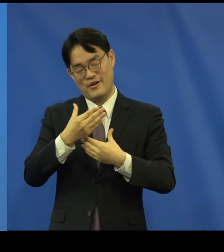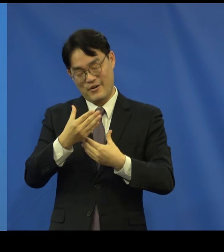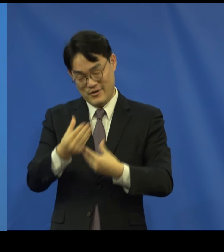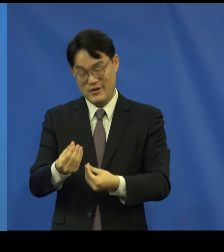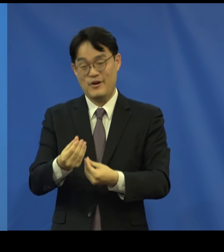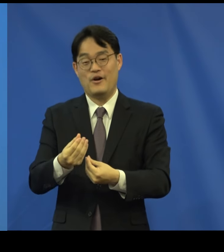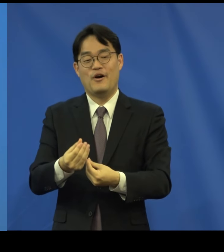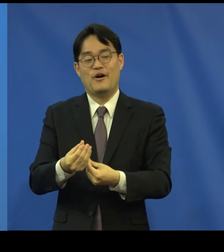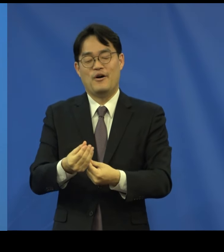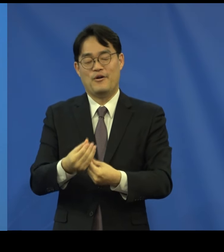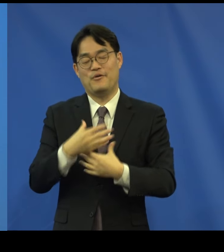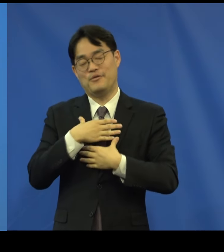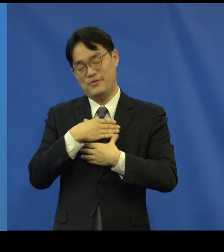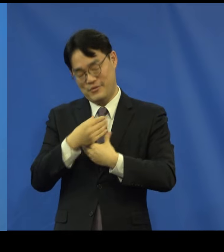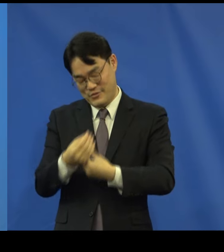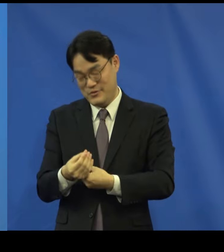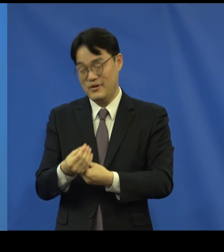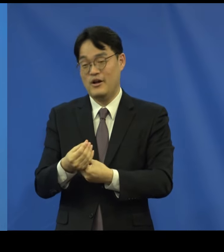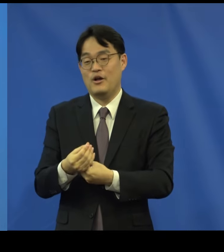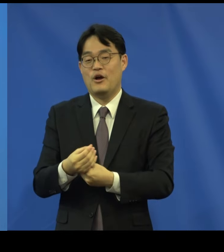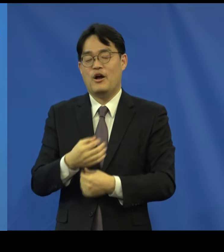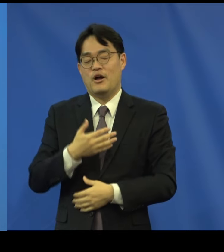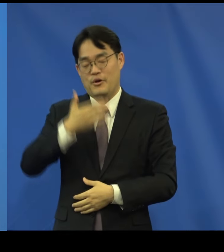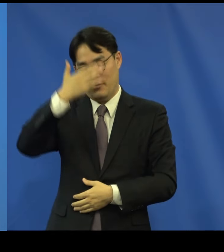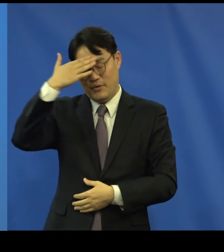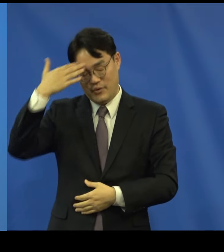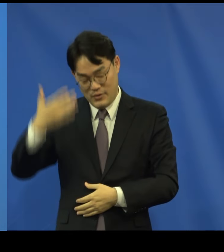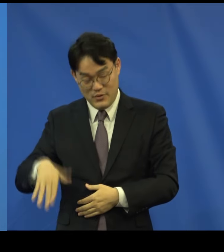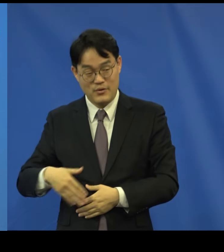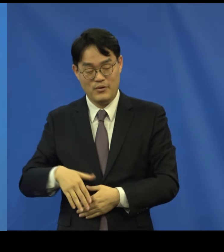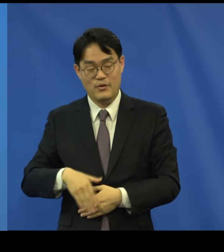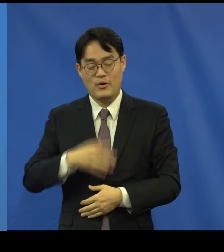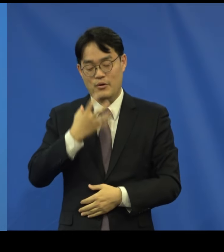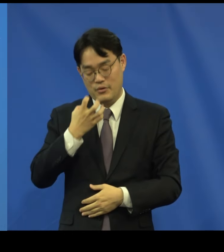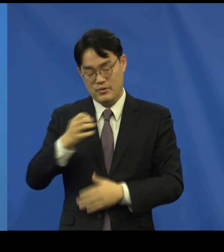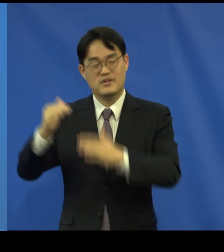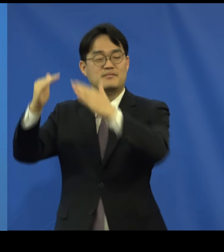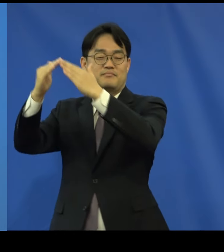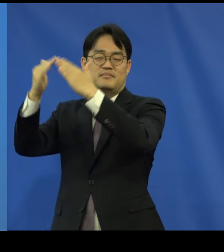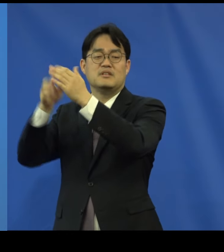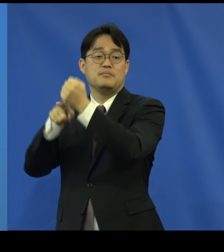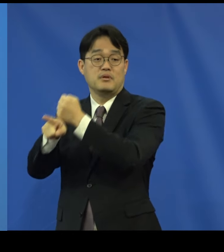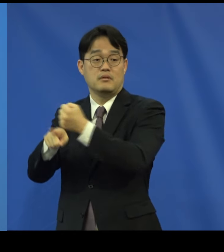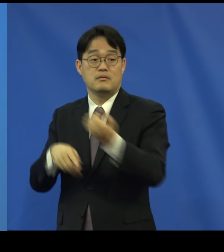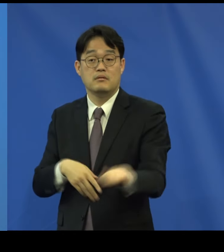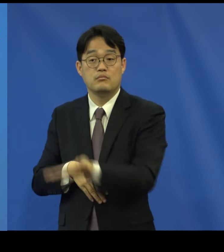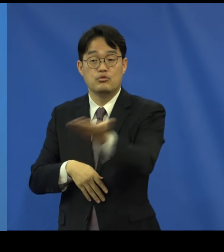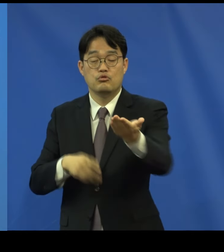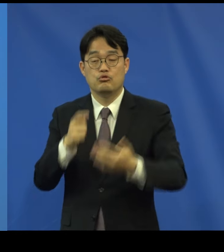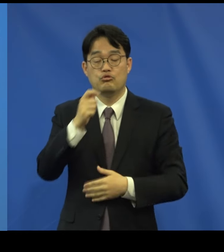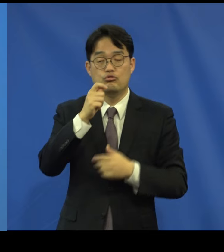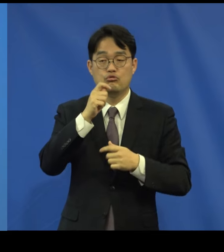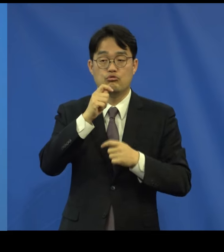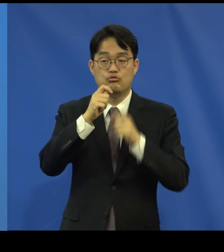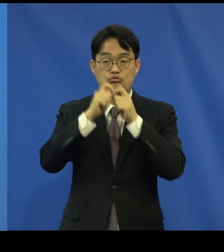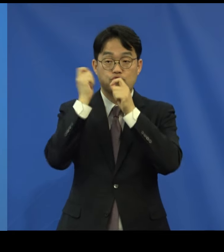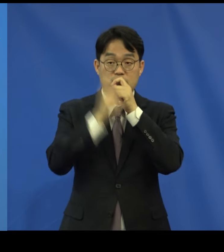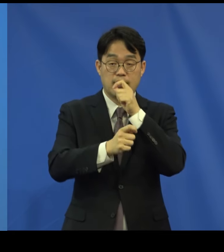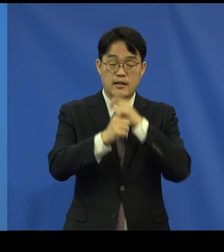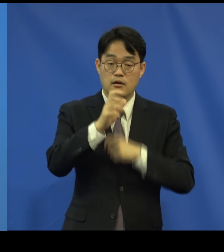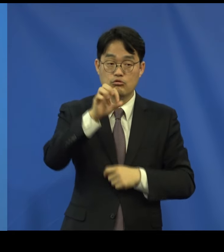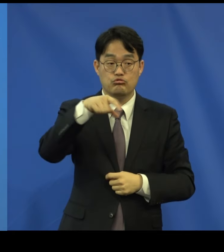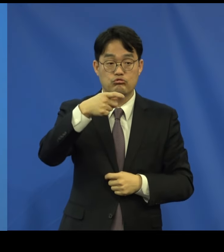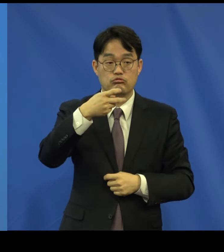전쟁이 한참 오랫동안 진행돼서 끝이 나고 있지 않아요, 여러분? 우크라이나의 많은 사람들은